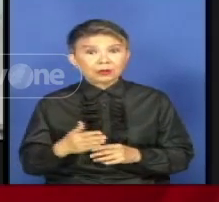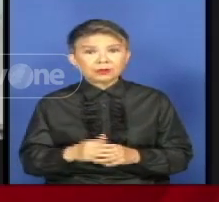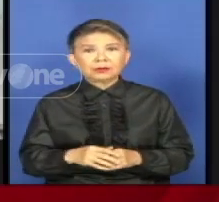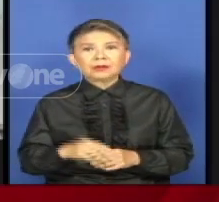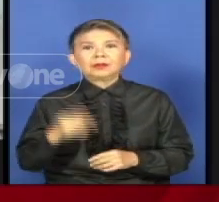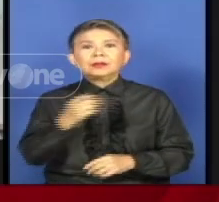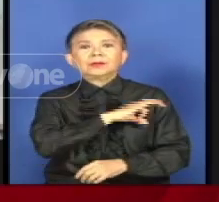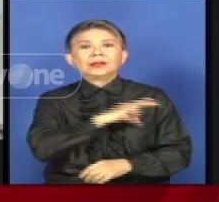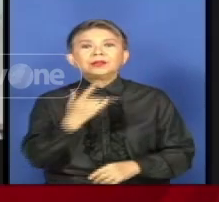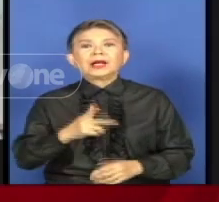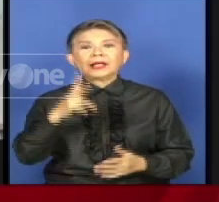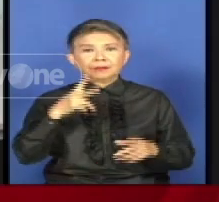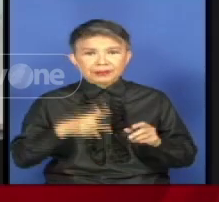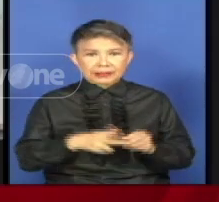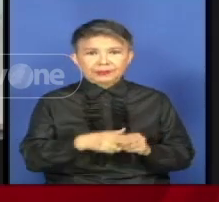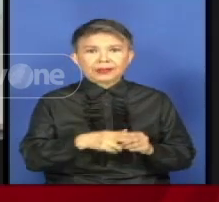Bapak Presiden sendiri.